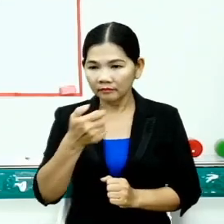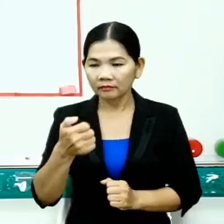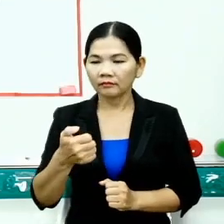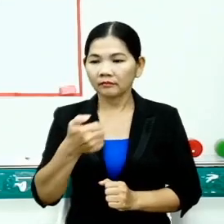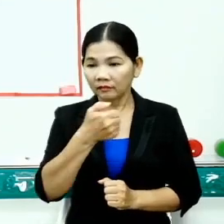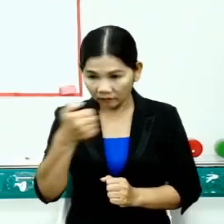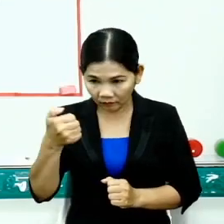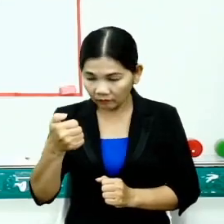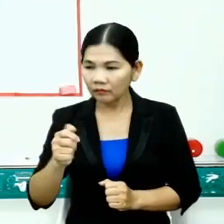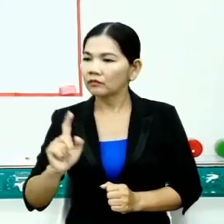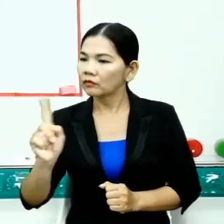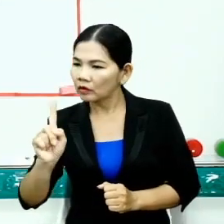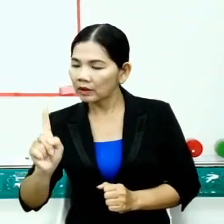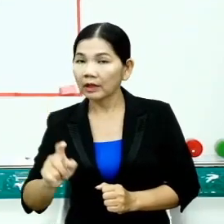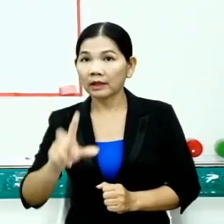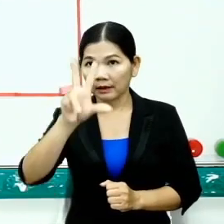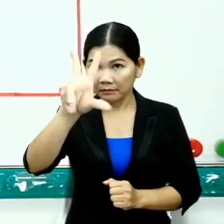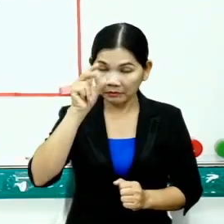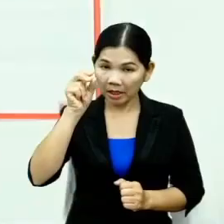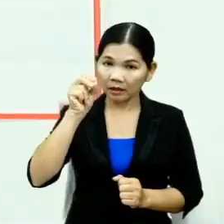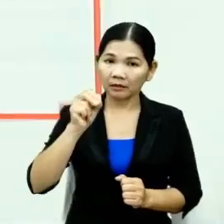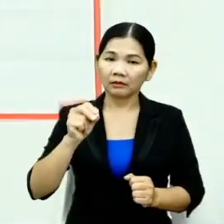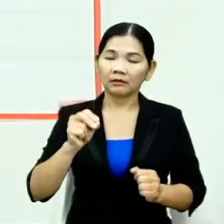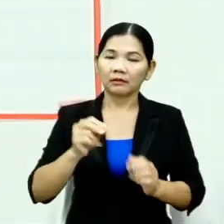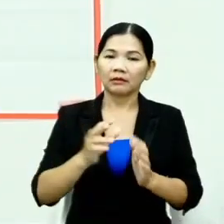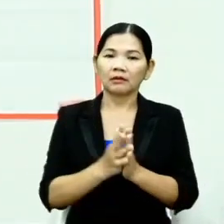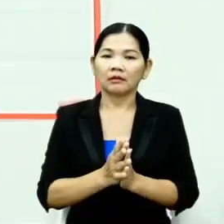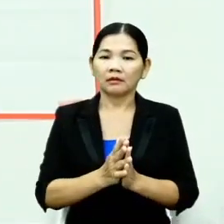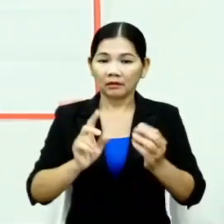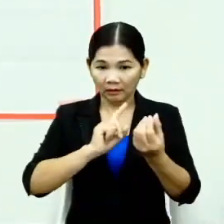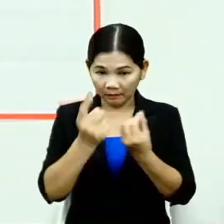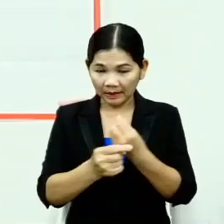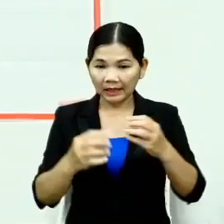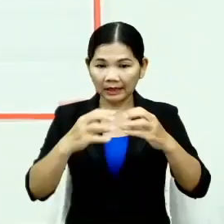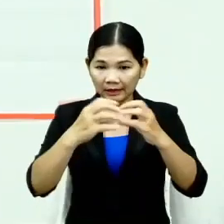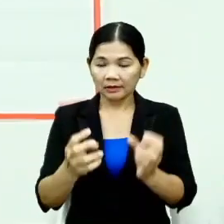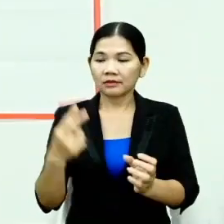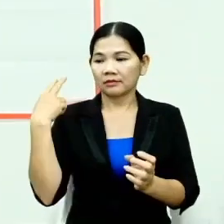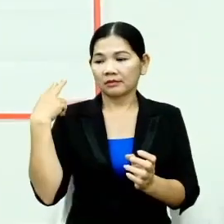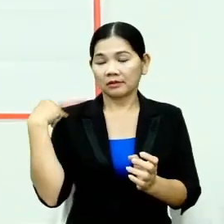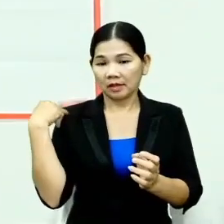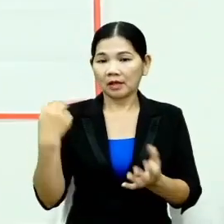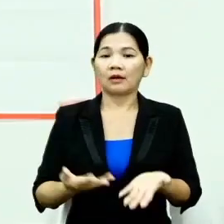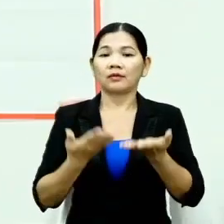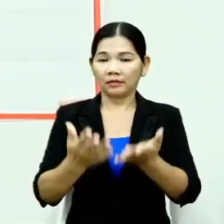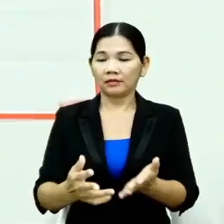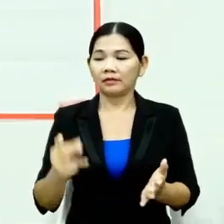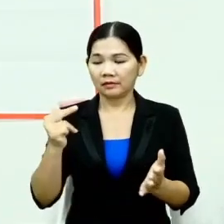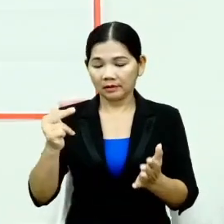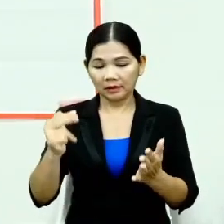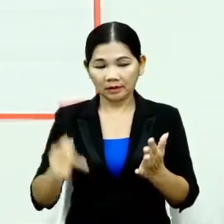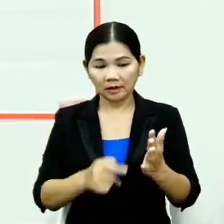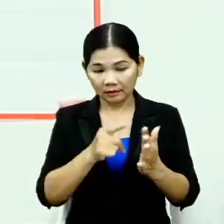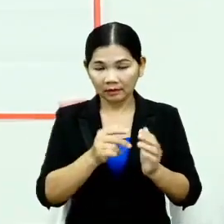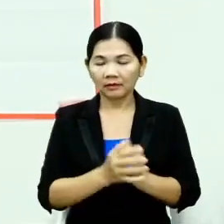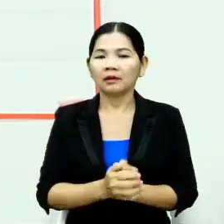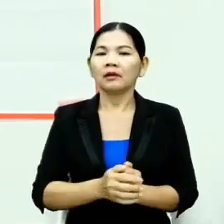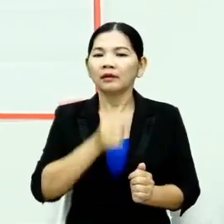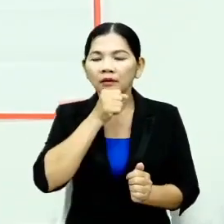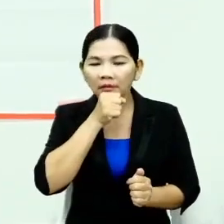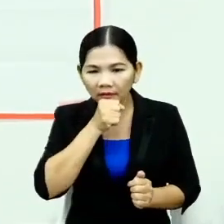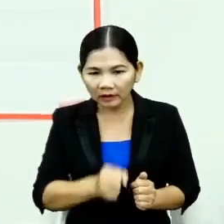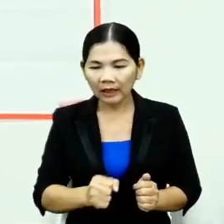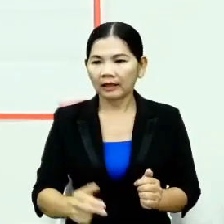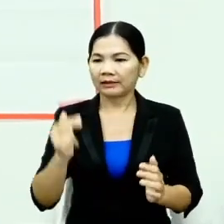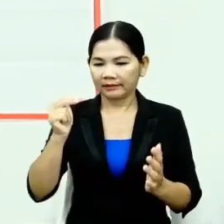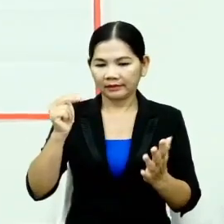ចាអរគុណមែនតើសង្ឃឹមថាកូនប្រកាសជាចូលរួមឆ្លើយបានត្រឹមត្រូវអ្នកដែលបេះសេដាឲ្យទីទីគឺជាចាតា